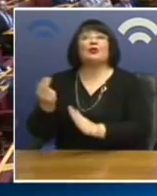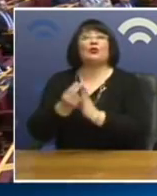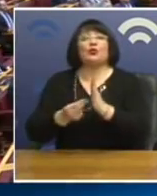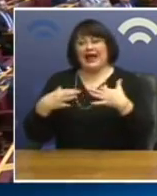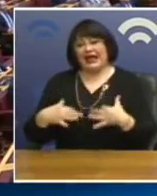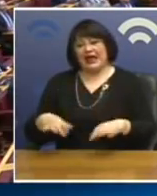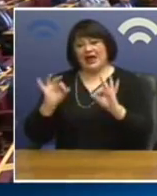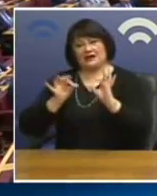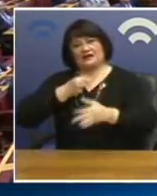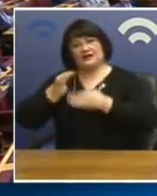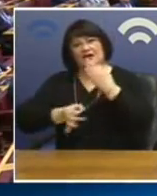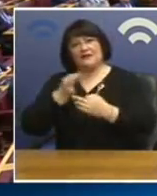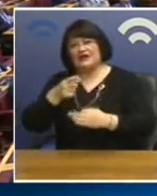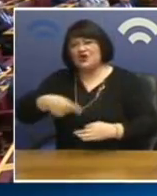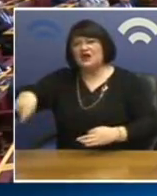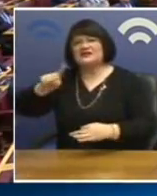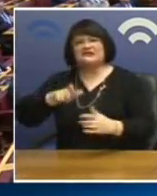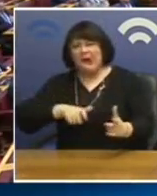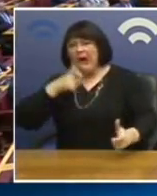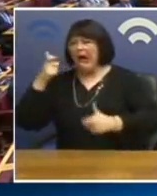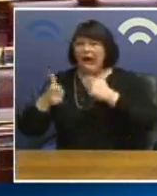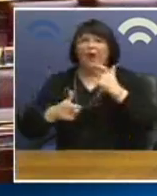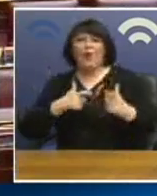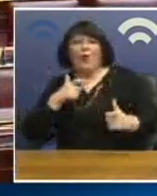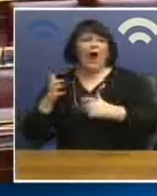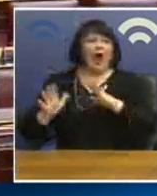ξεκινάει η τοποθέτησή μου να βγάζετε επιφωνήματα.